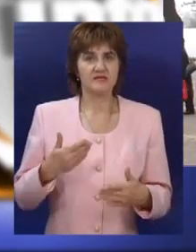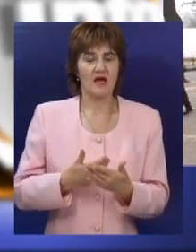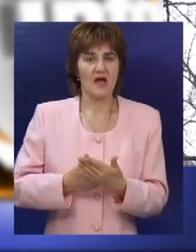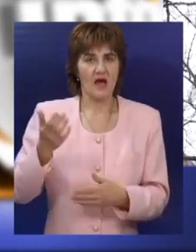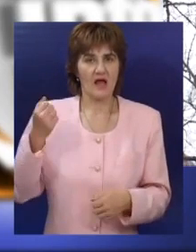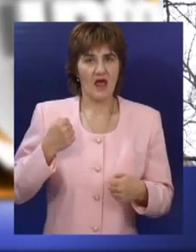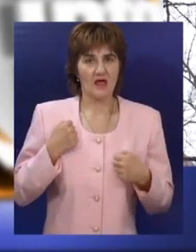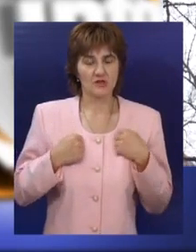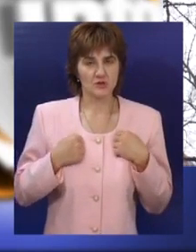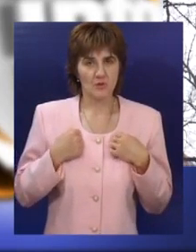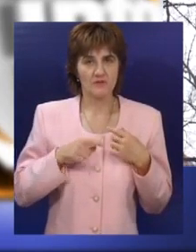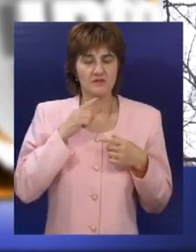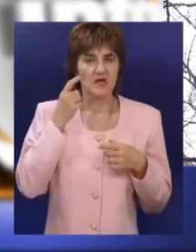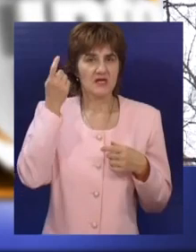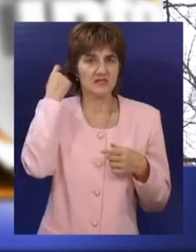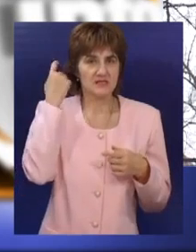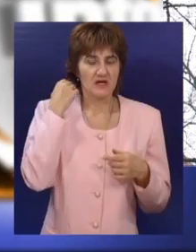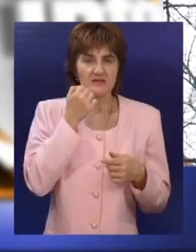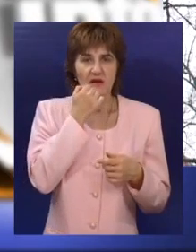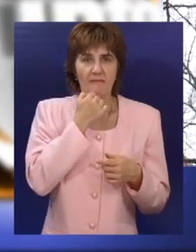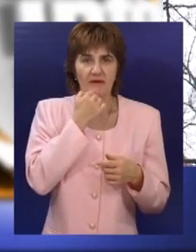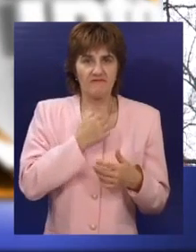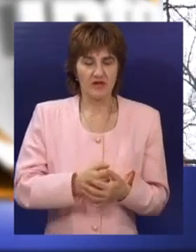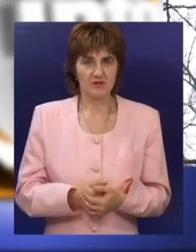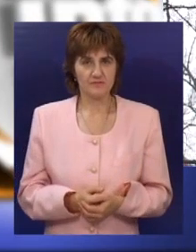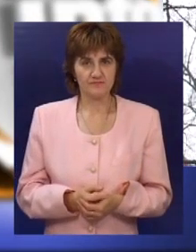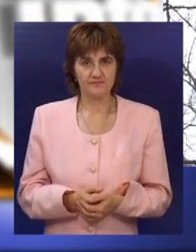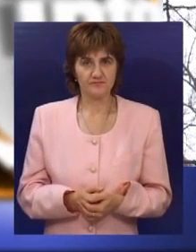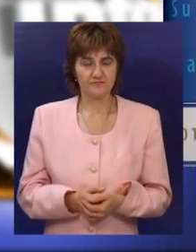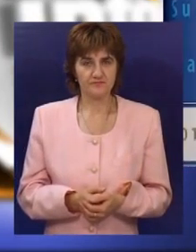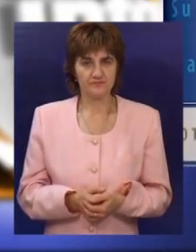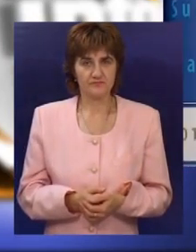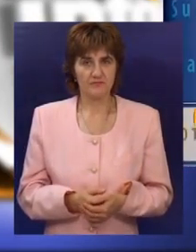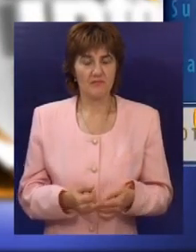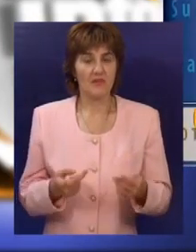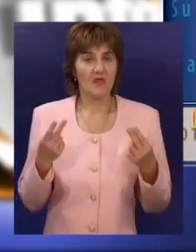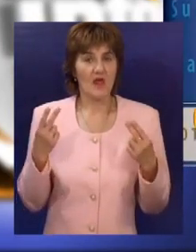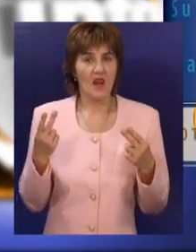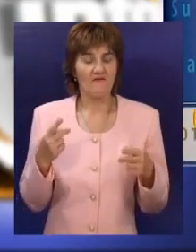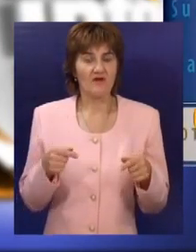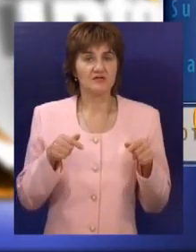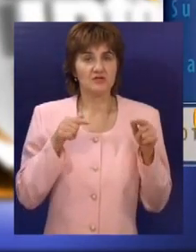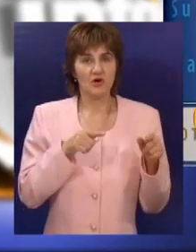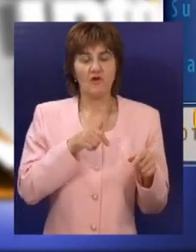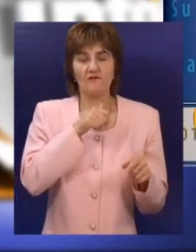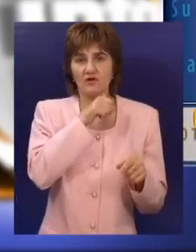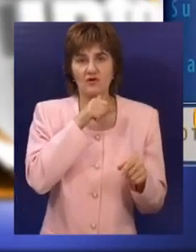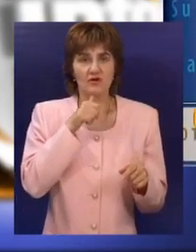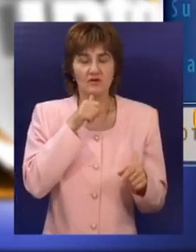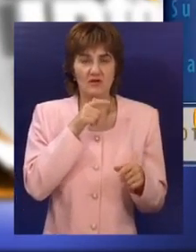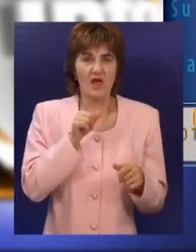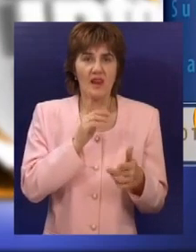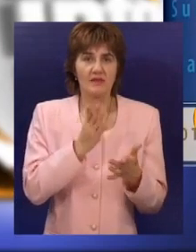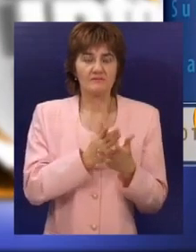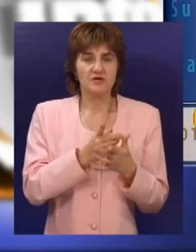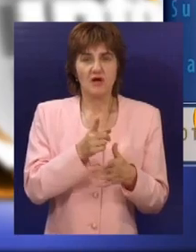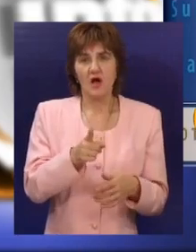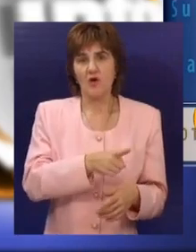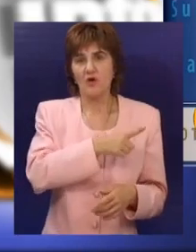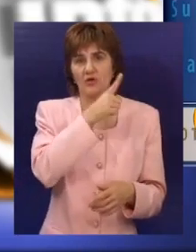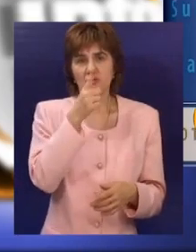grad Subotica i pokrajinski sekretarijat za privredu. Najvažnije je to da ovo sad neće biti kao što